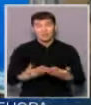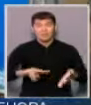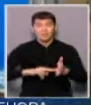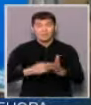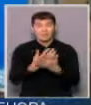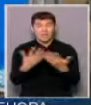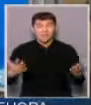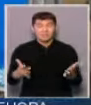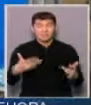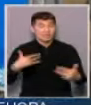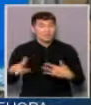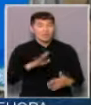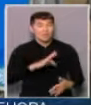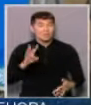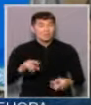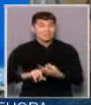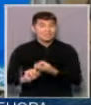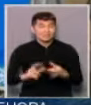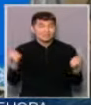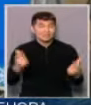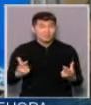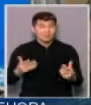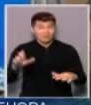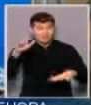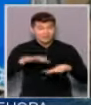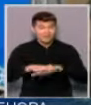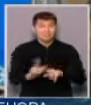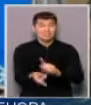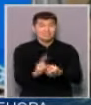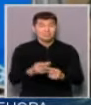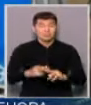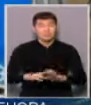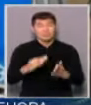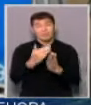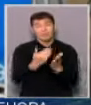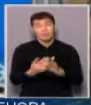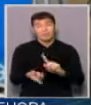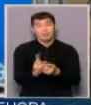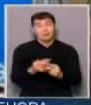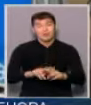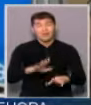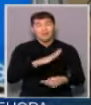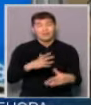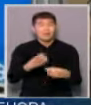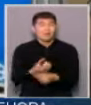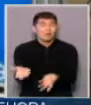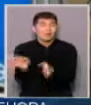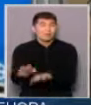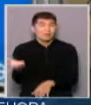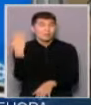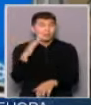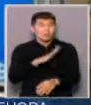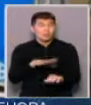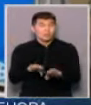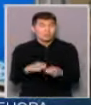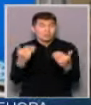несколько масштабных мероприятий. В связи с эпидситуацией в стране изменился формат многих мероприятий, некоторые были отложены. Сегодня